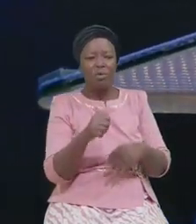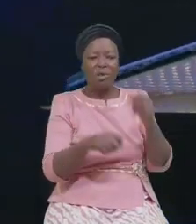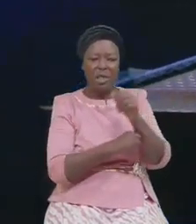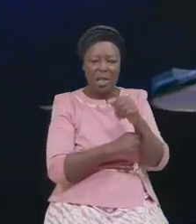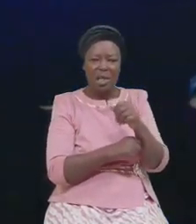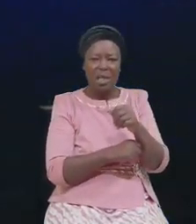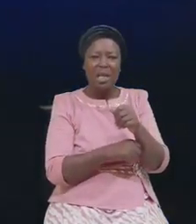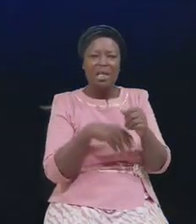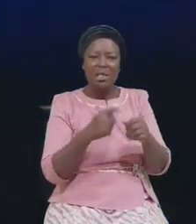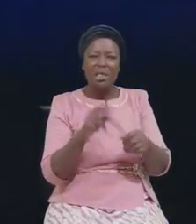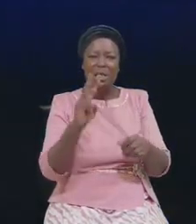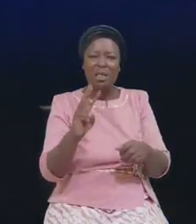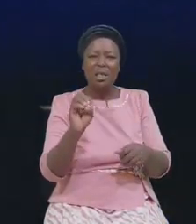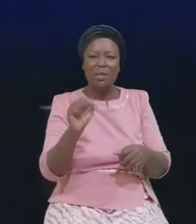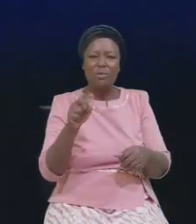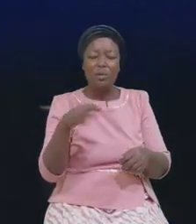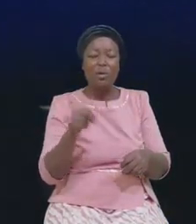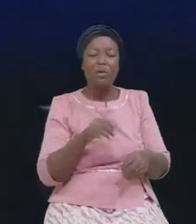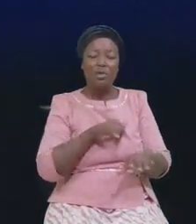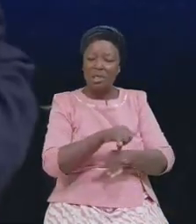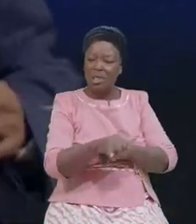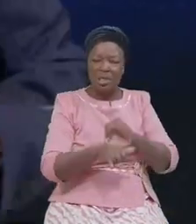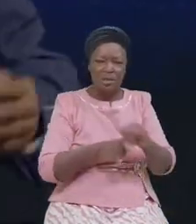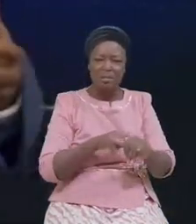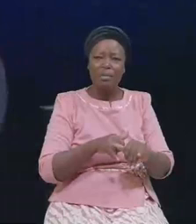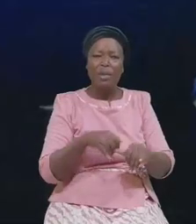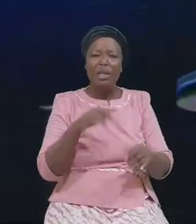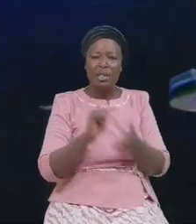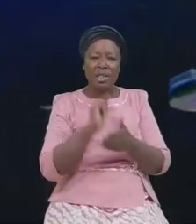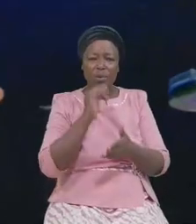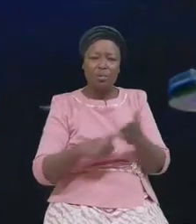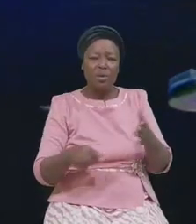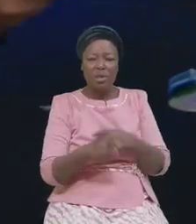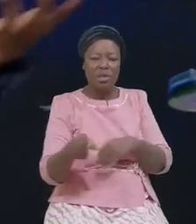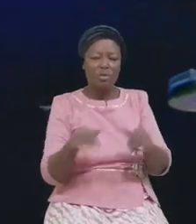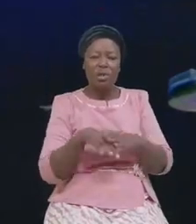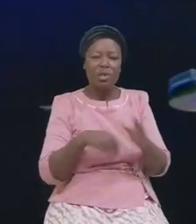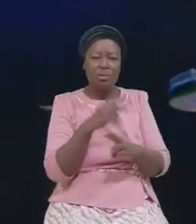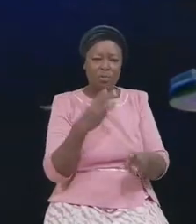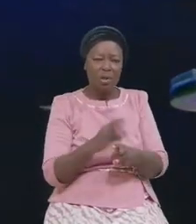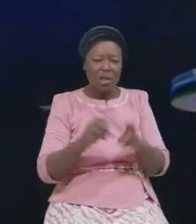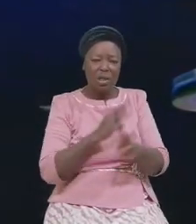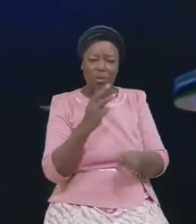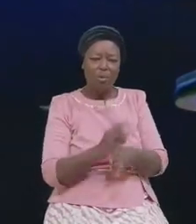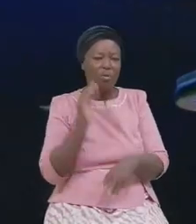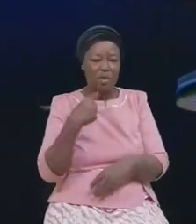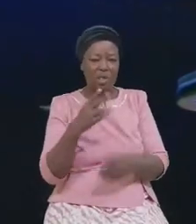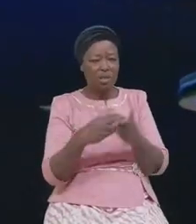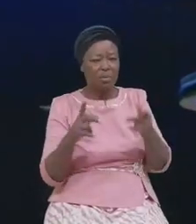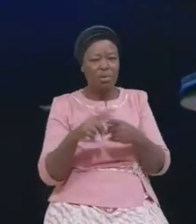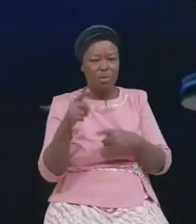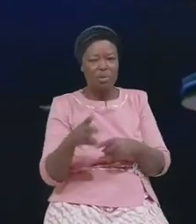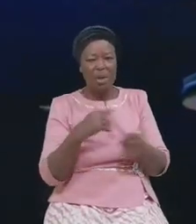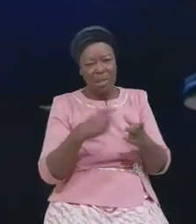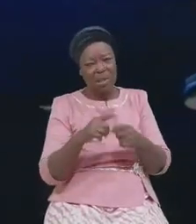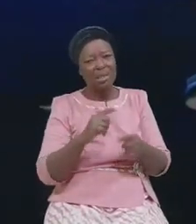L'arme de la tromperie est ça qui s'utilise dans le monde. Le monde va essayer de mettre quelque chose en place et t'envoyer quelque chose